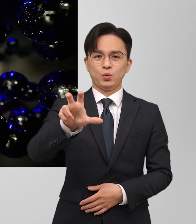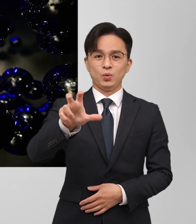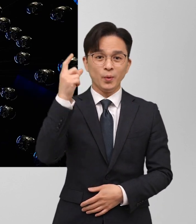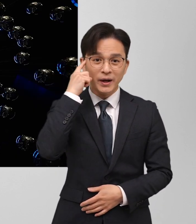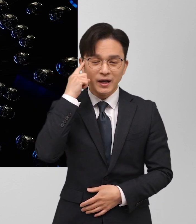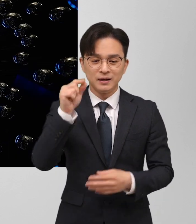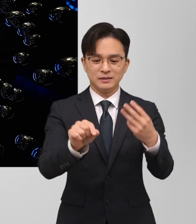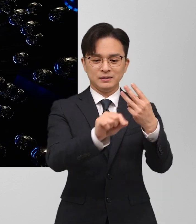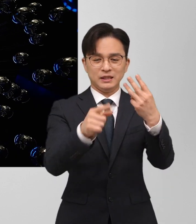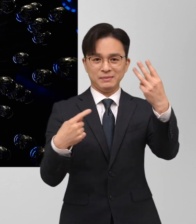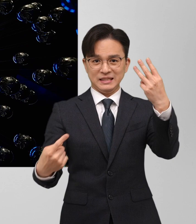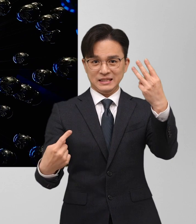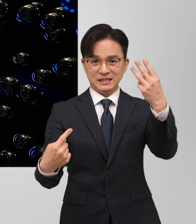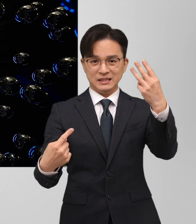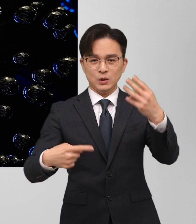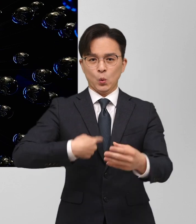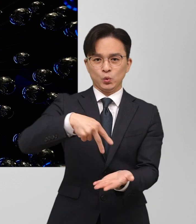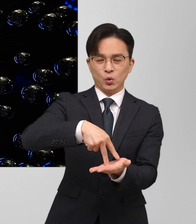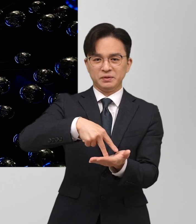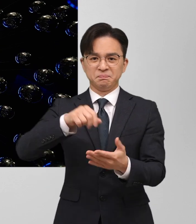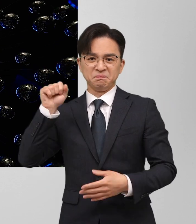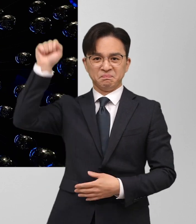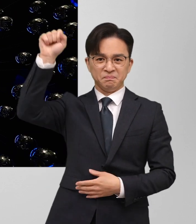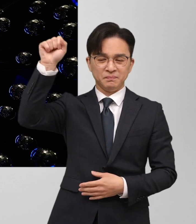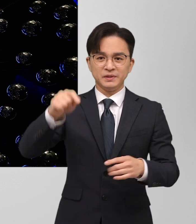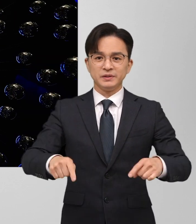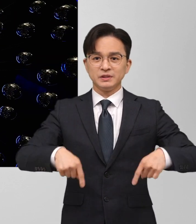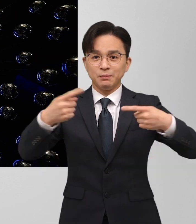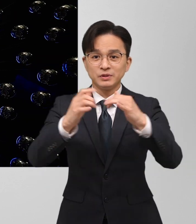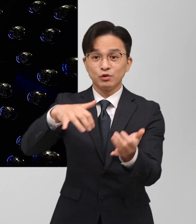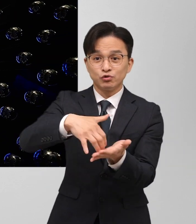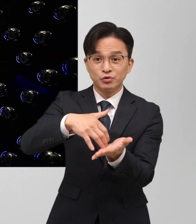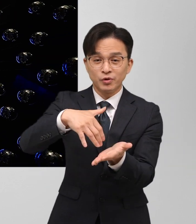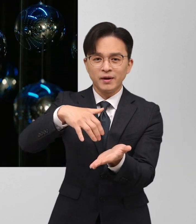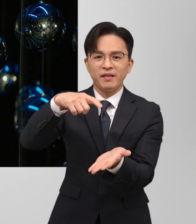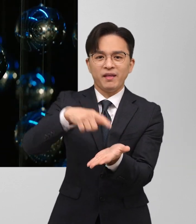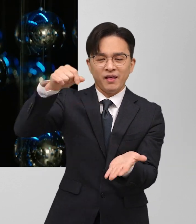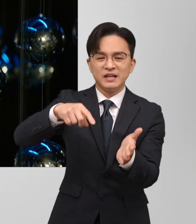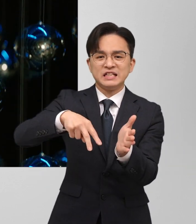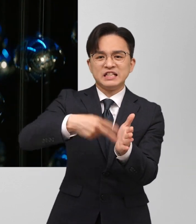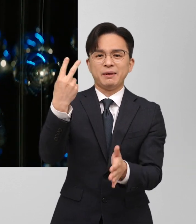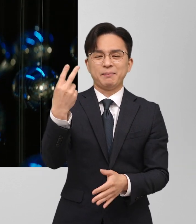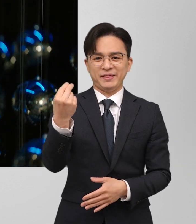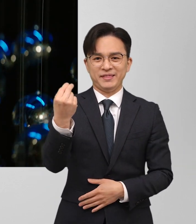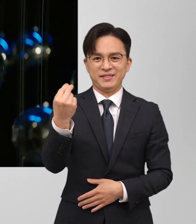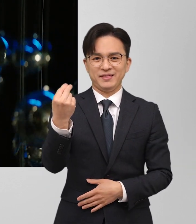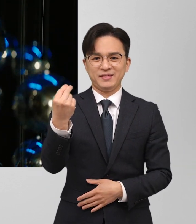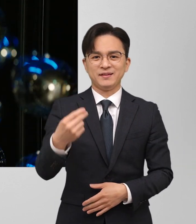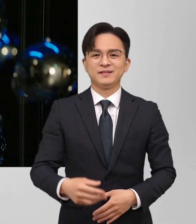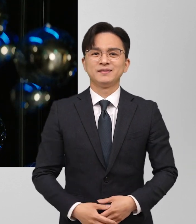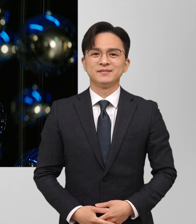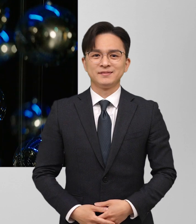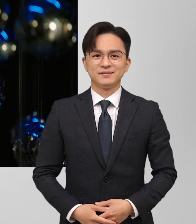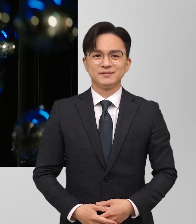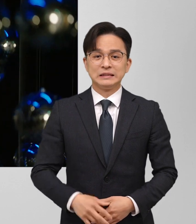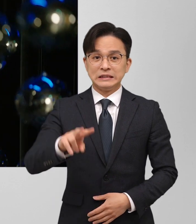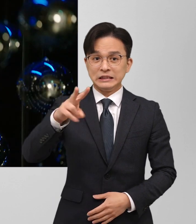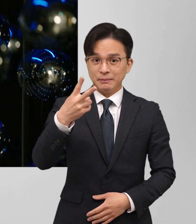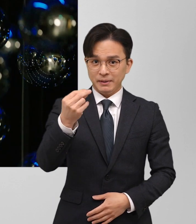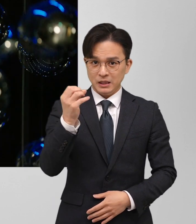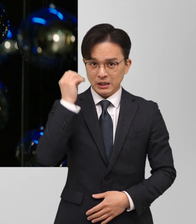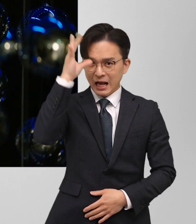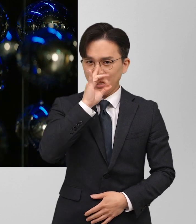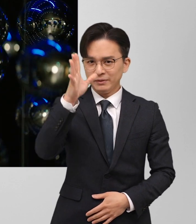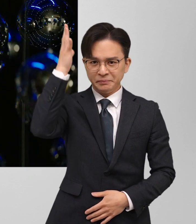3.1운동 때 참여했던 우리나라 국민이 연인원 수가 200만 명 정도 된다고 합니다. 상징적인 숫자를 어느